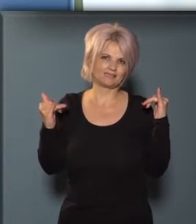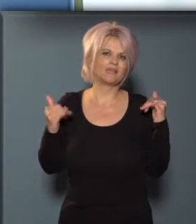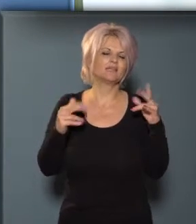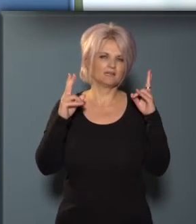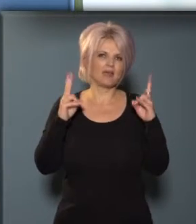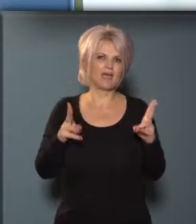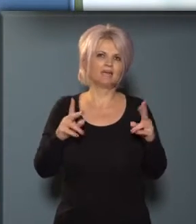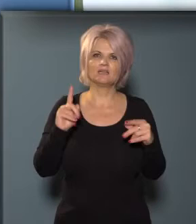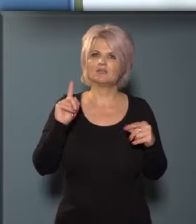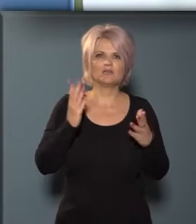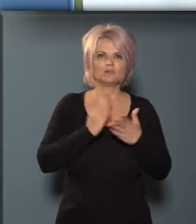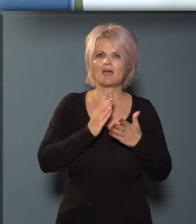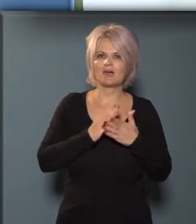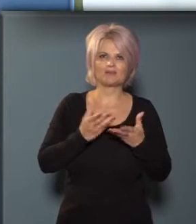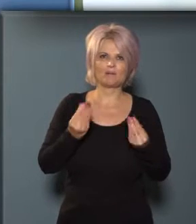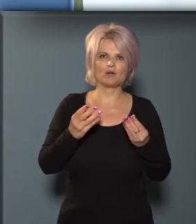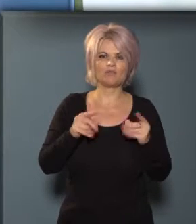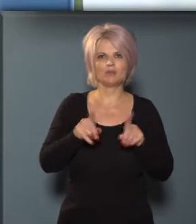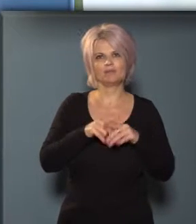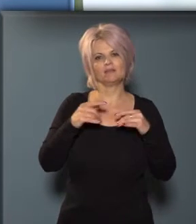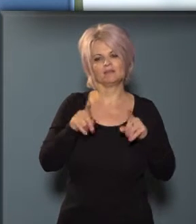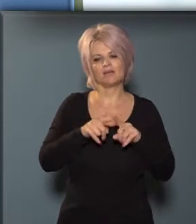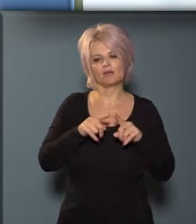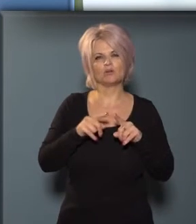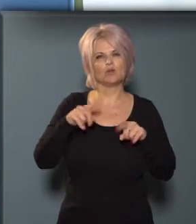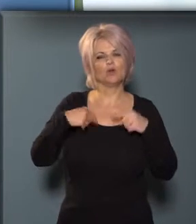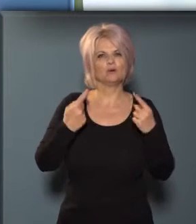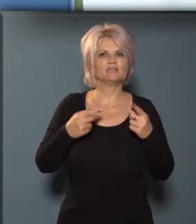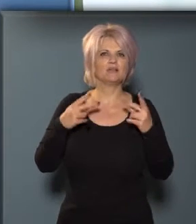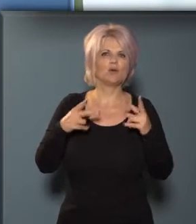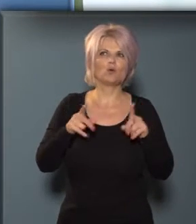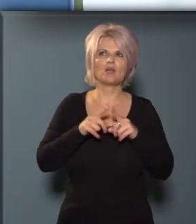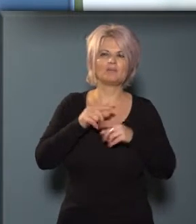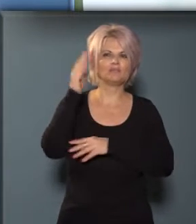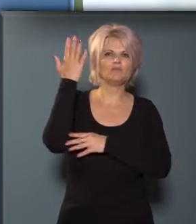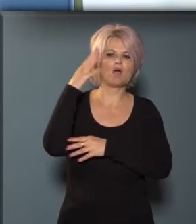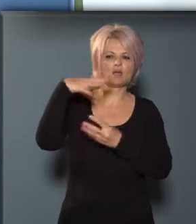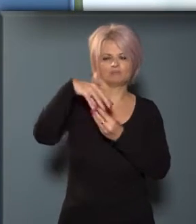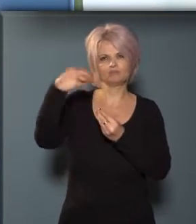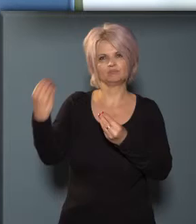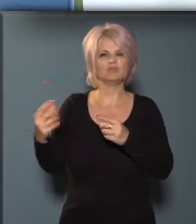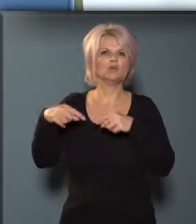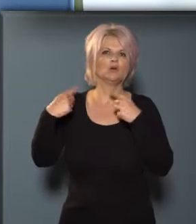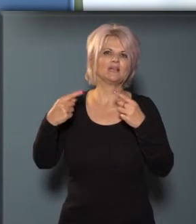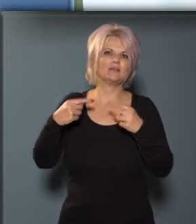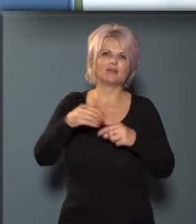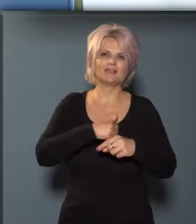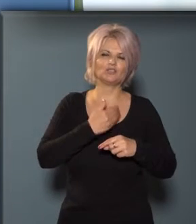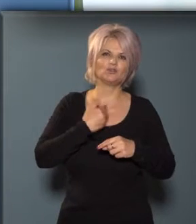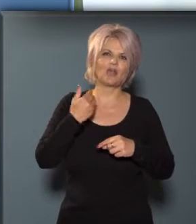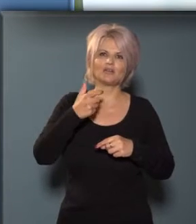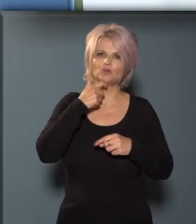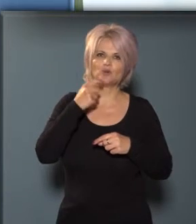lehet őket, de már nem annyira, mint ilyenkor. Utána így nyessegetni lehet ezeket, amit hogyha egy fa lenne tulajdonképpen, és akkor utána iskolás korban